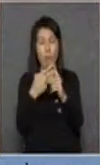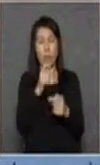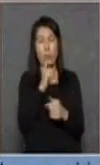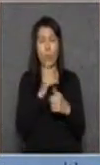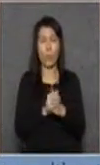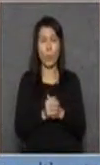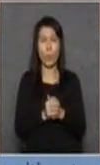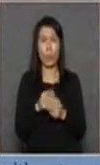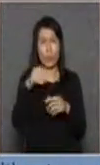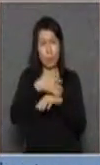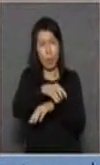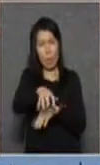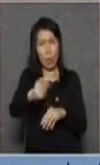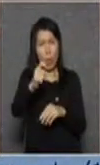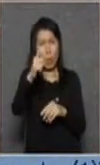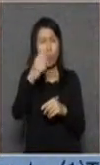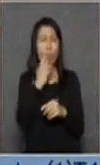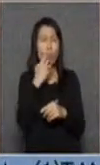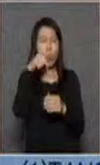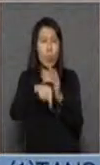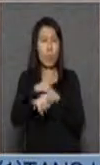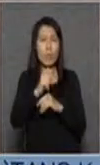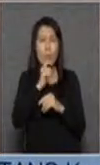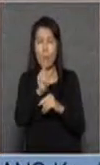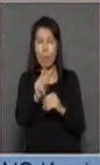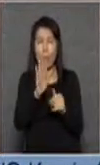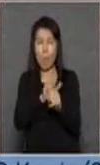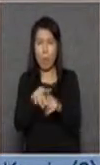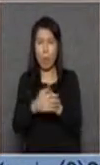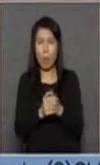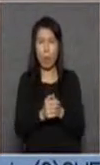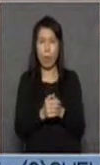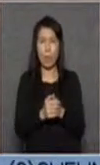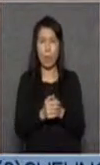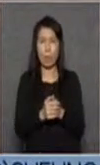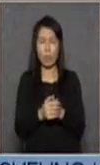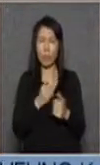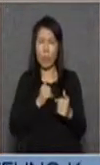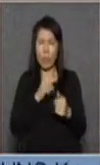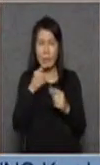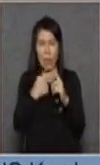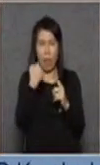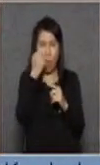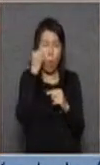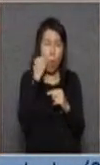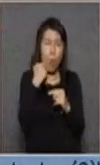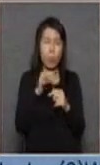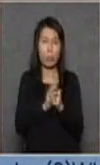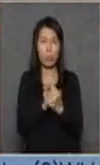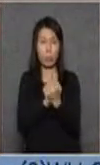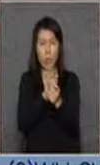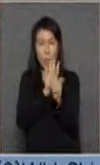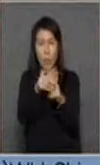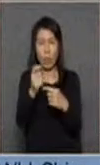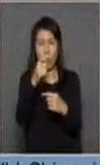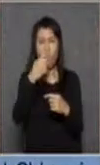是在区内究竟有什么是为了预示这个人口老龄化而对九龙